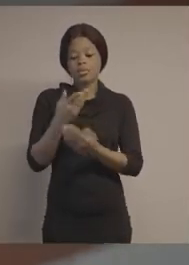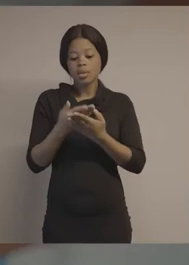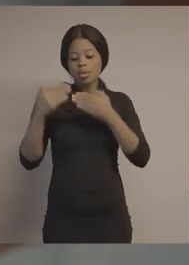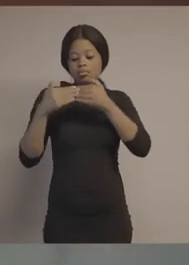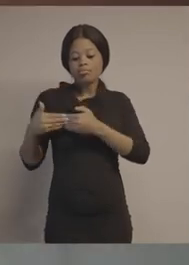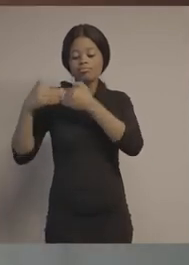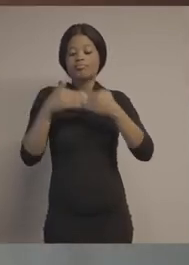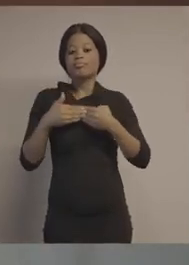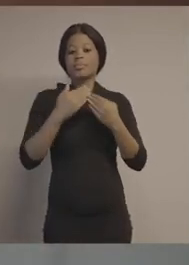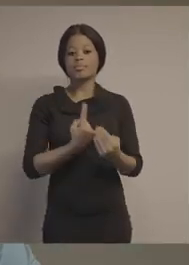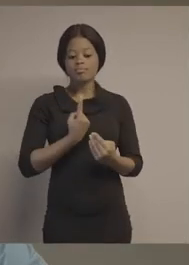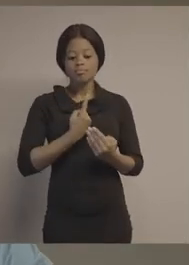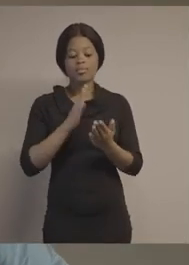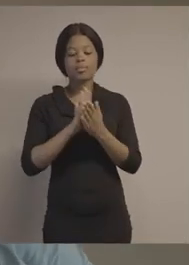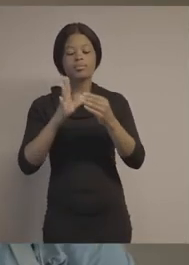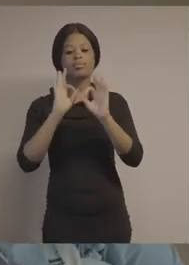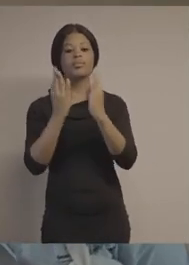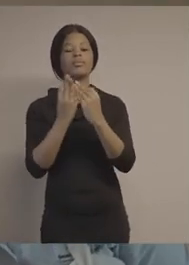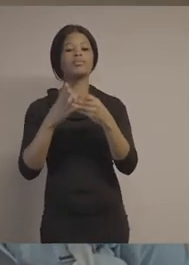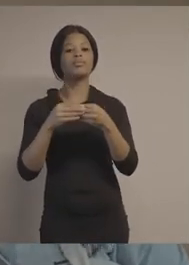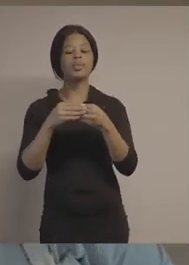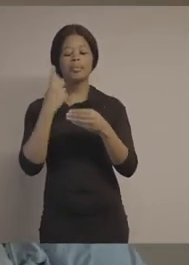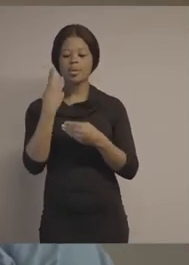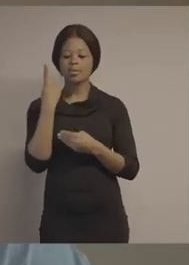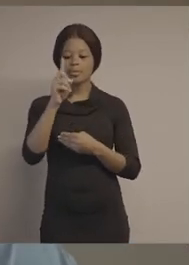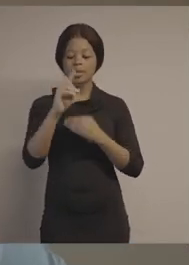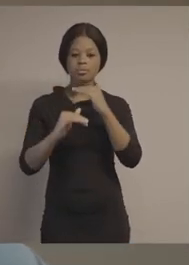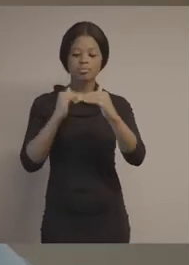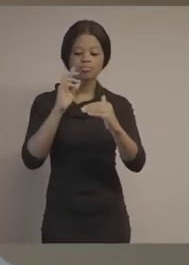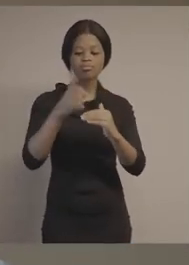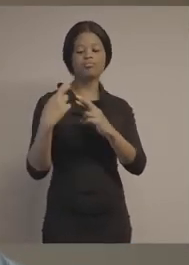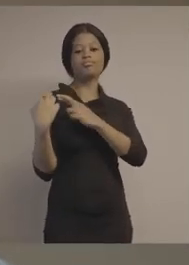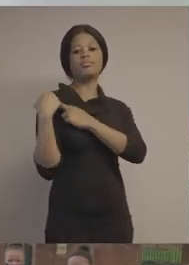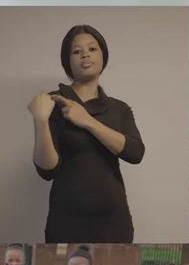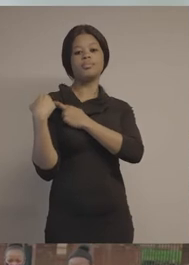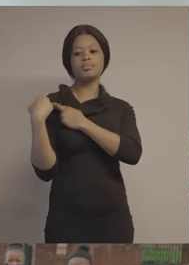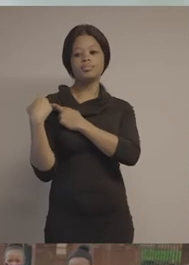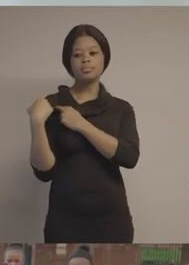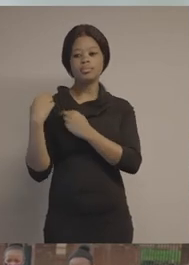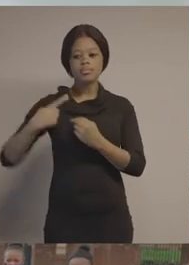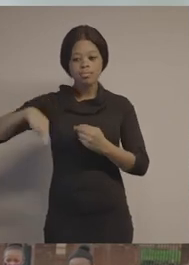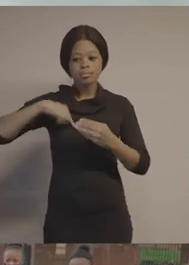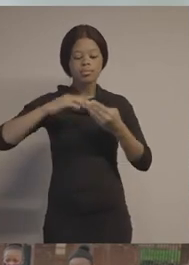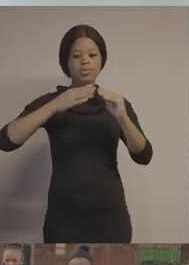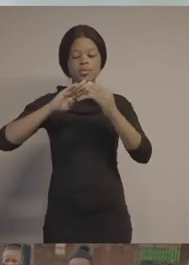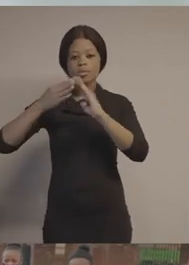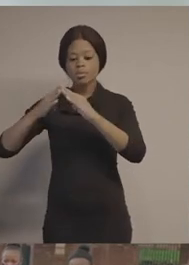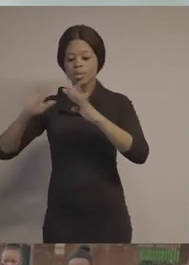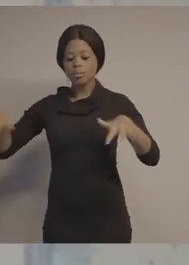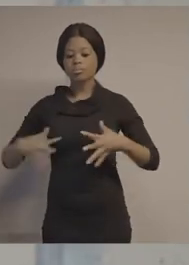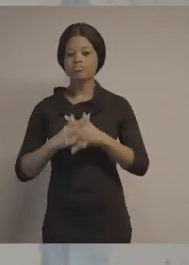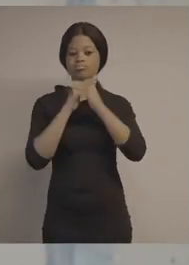so that you can take care of yourself and your family members. Take the first step and be responsible. Kom ons as gemeenskap